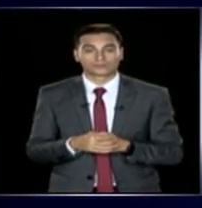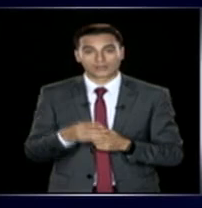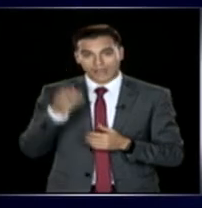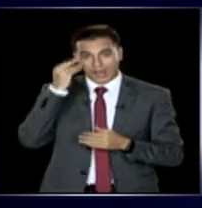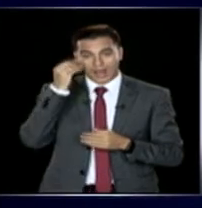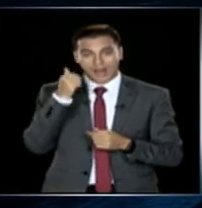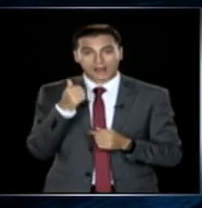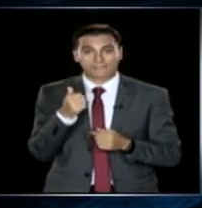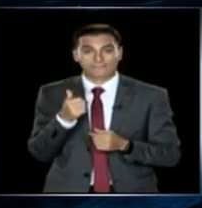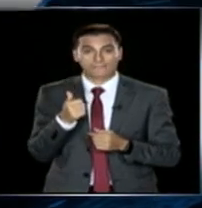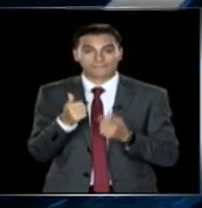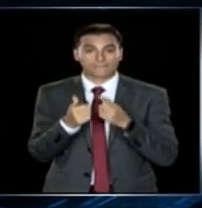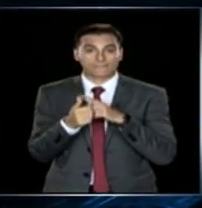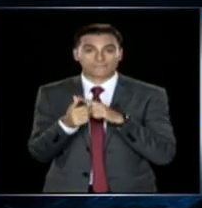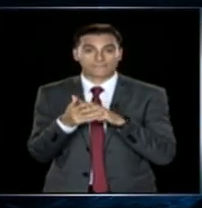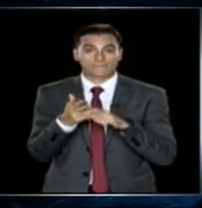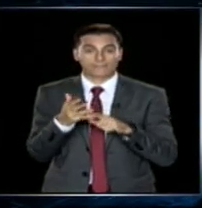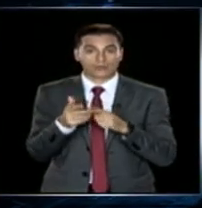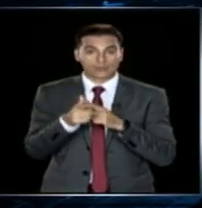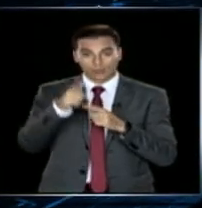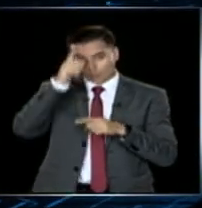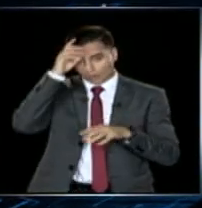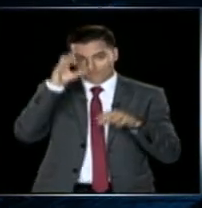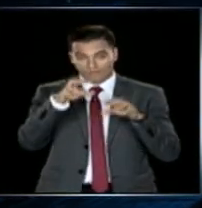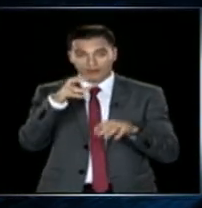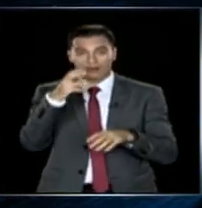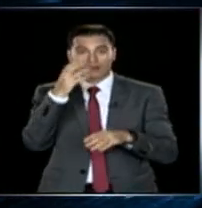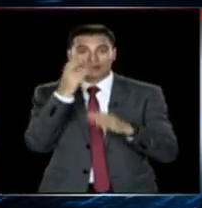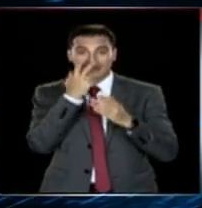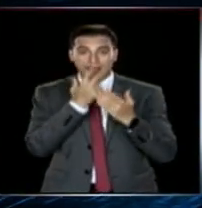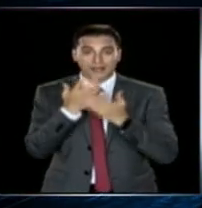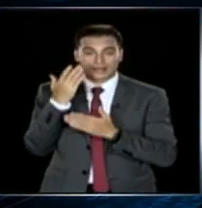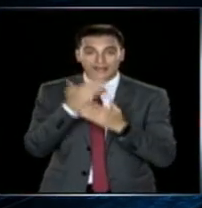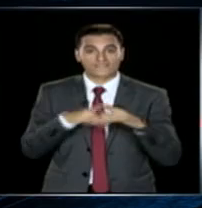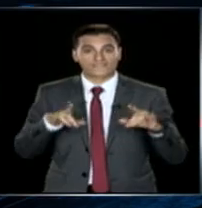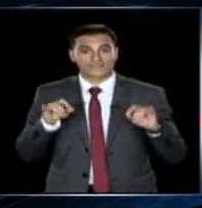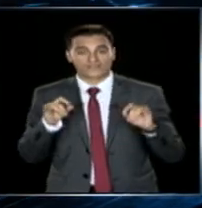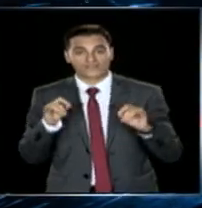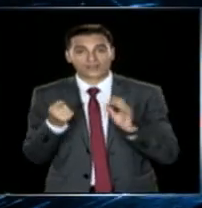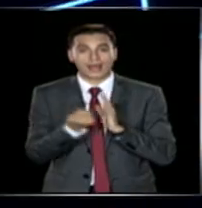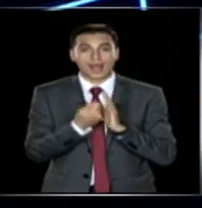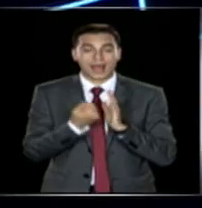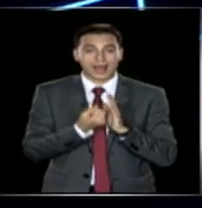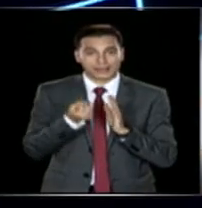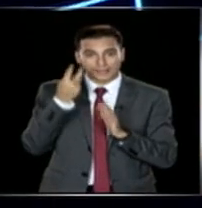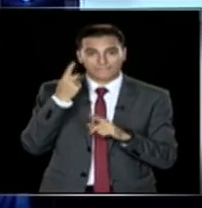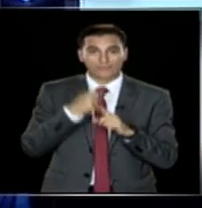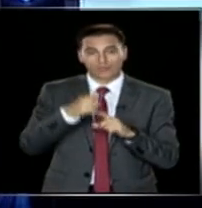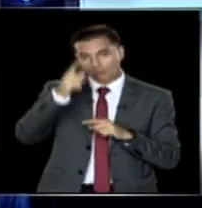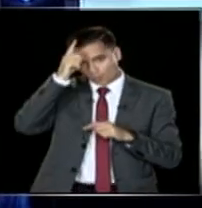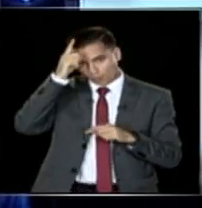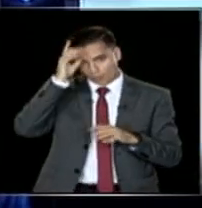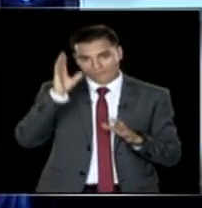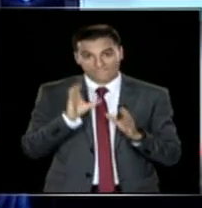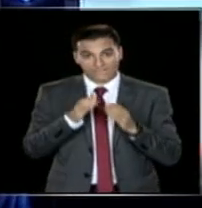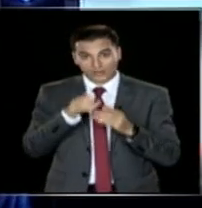العلم 5 أجزاء: جغرافيا، تاريخ، 50-50 أدب وعلوم. فريق الصقور